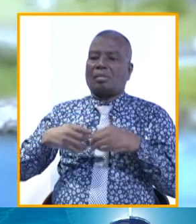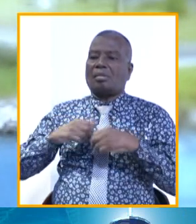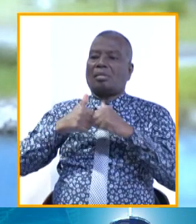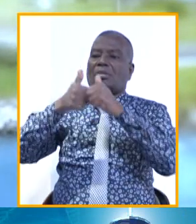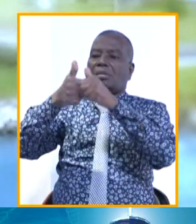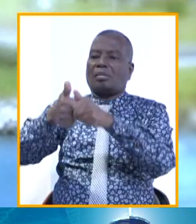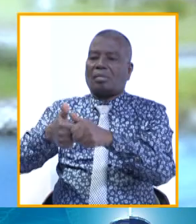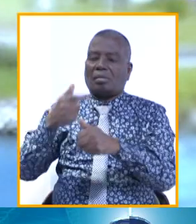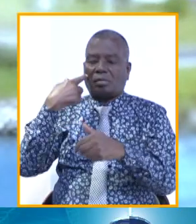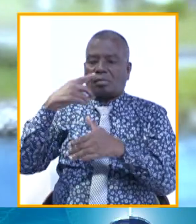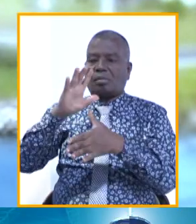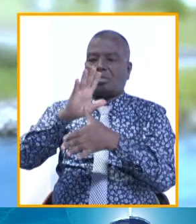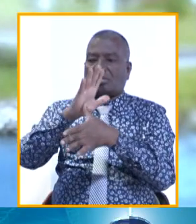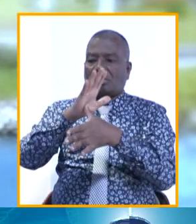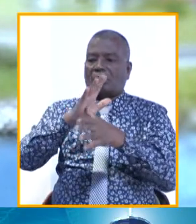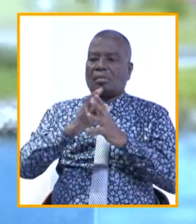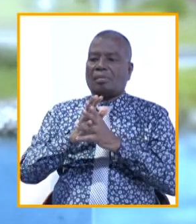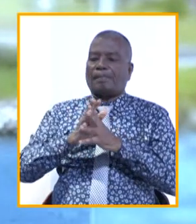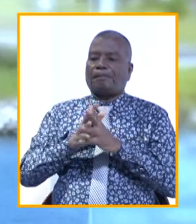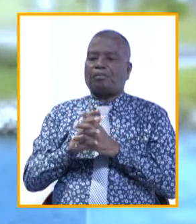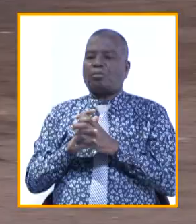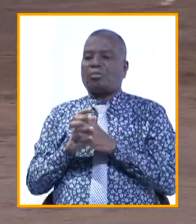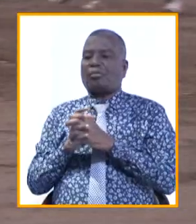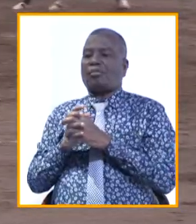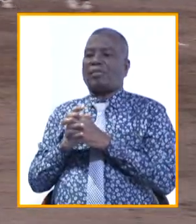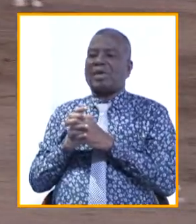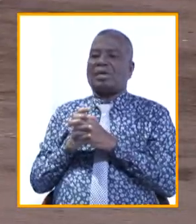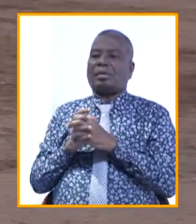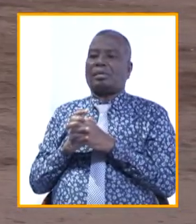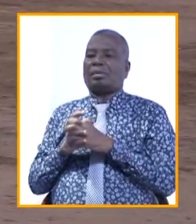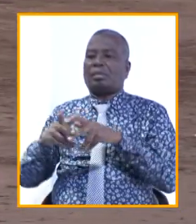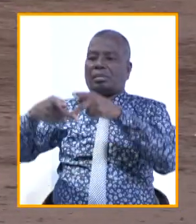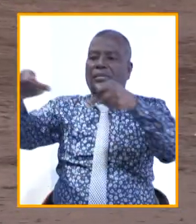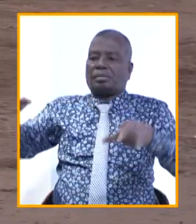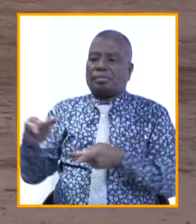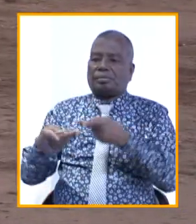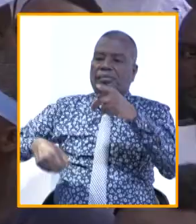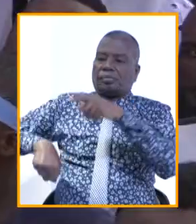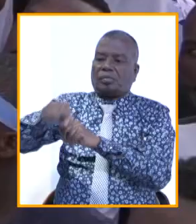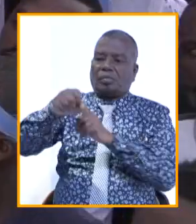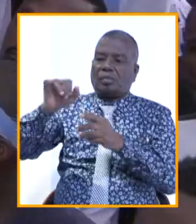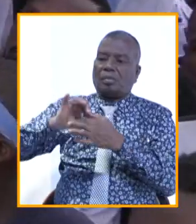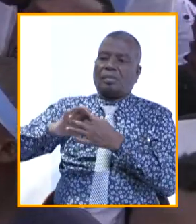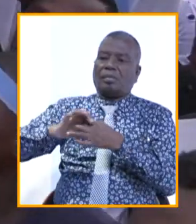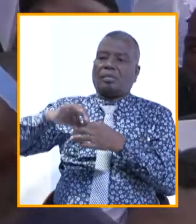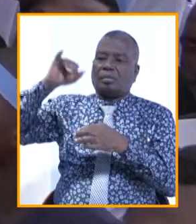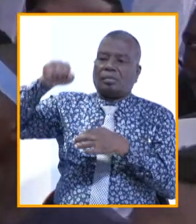récompensé. Le point avec Jean Djadji. Le terrain de football de Yopougon